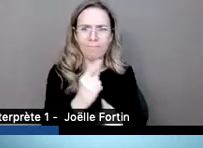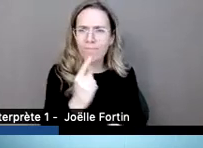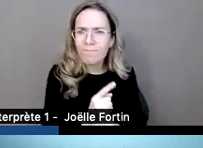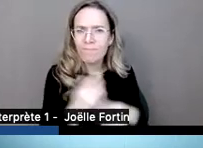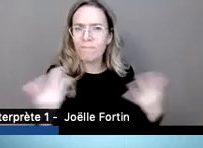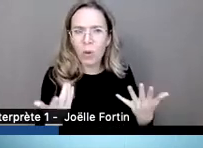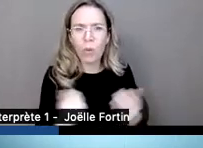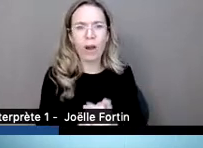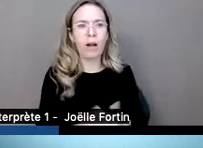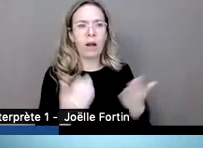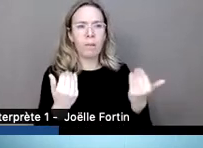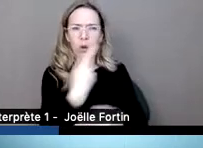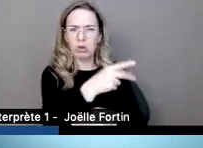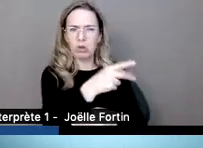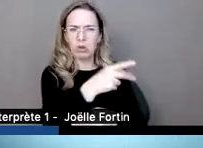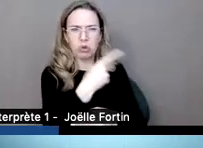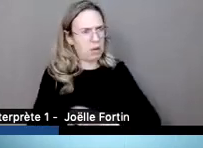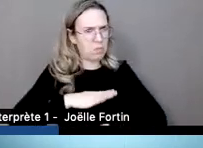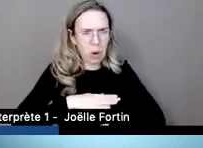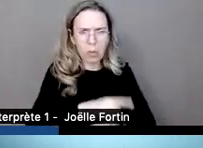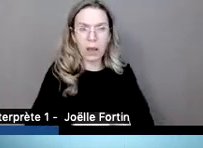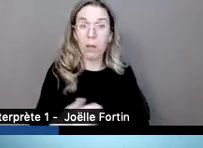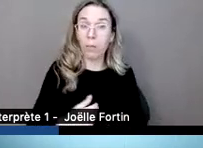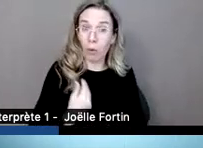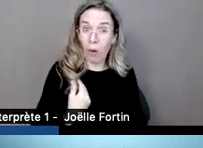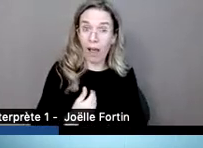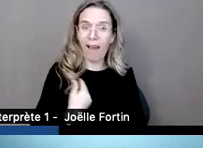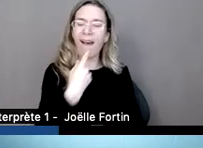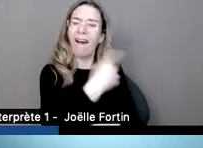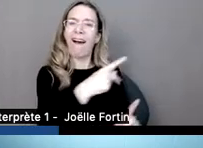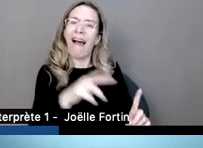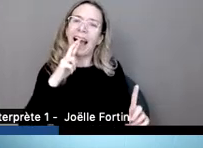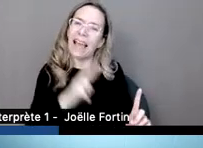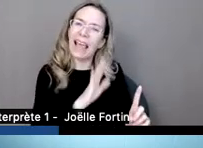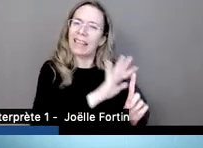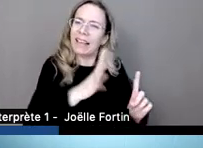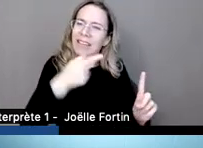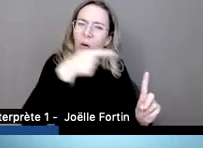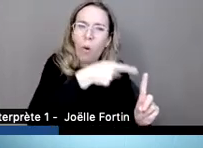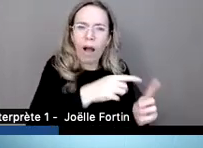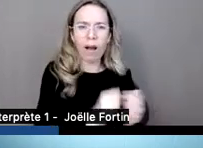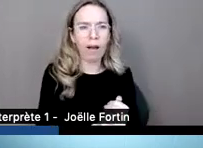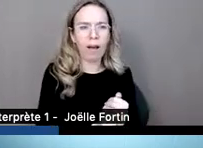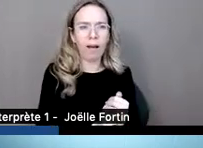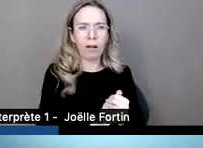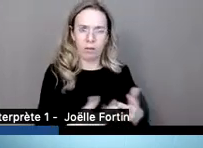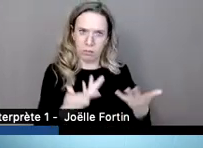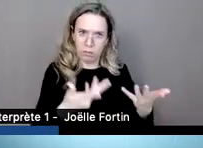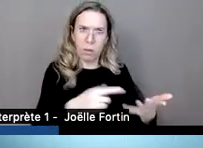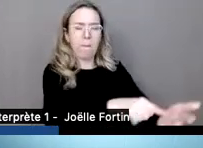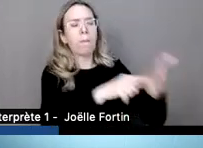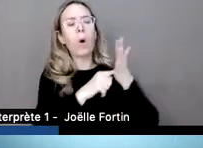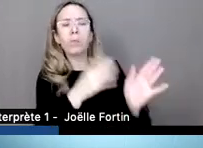les besoins non comblés, afin de pouvoir mieux se centrer sur sa réalité, de donner sens aux